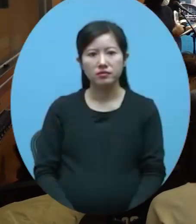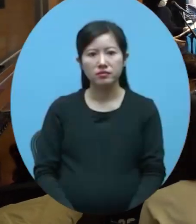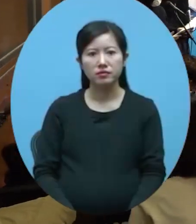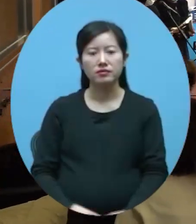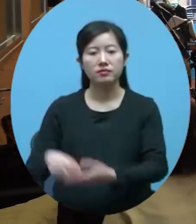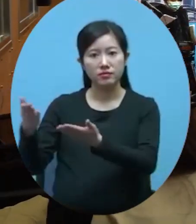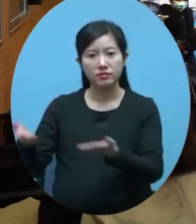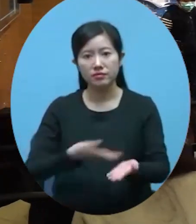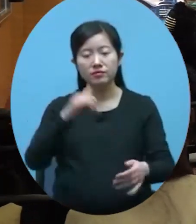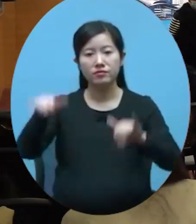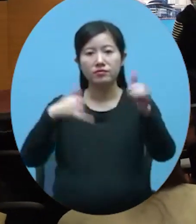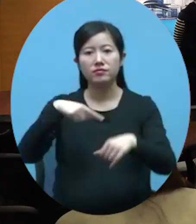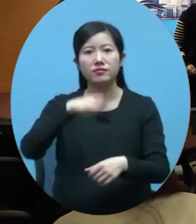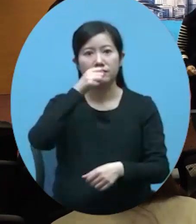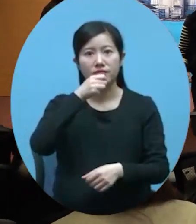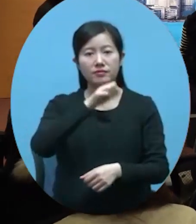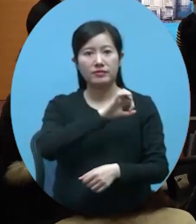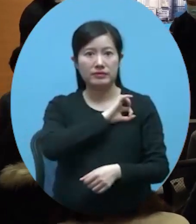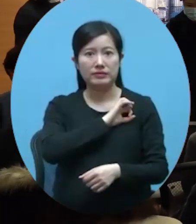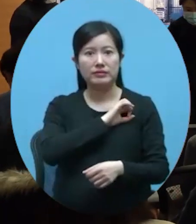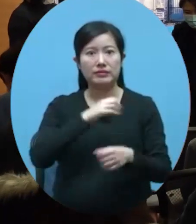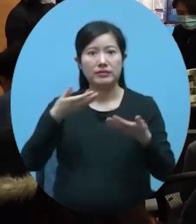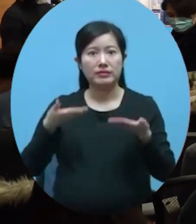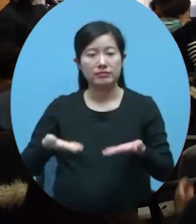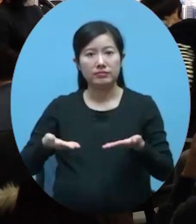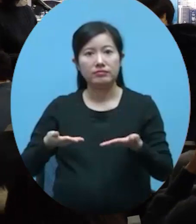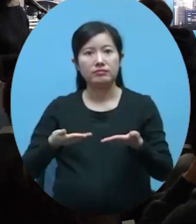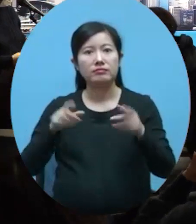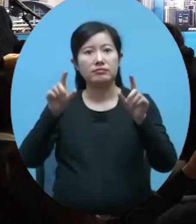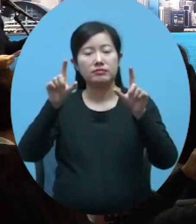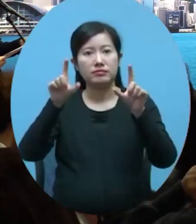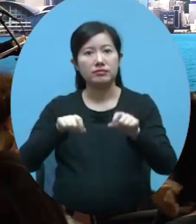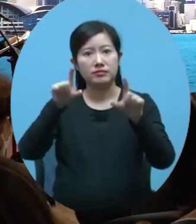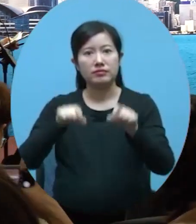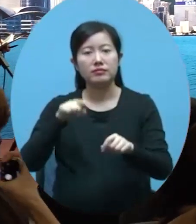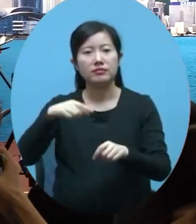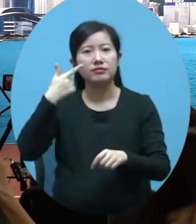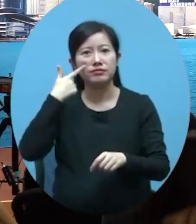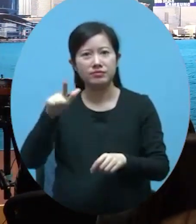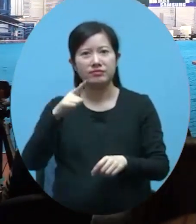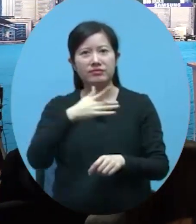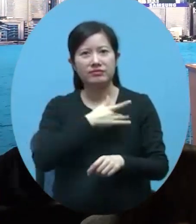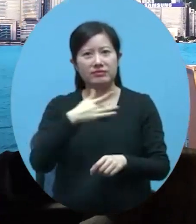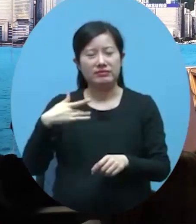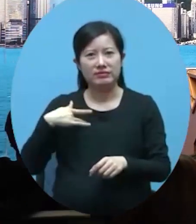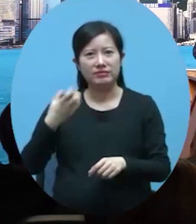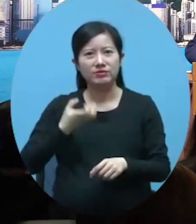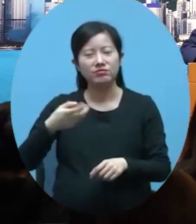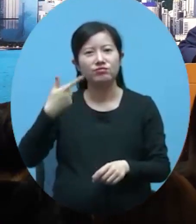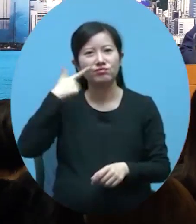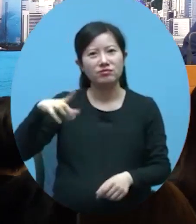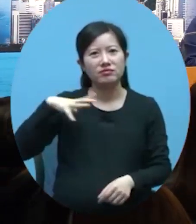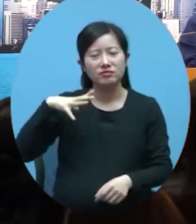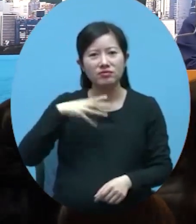欢迎各位来到今天的记者会今天的记者会会向大家就是汇报新型冠状病毒感染个案的最新